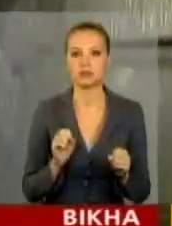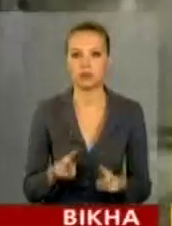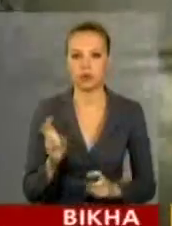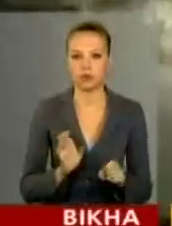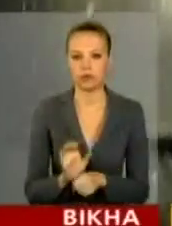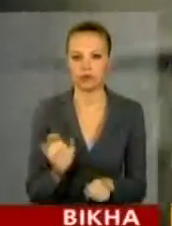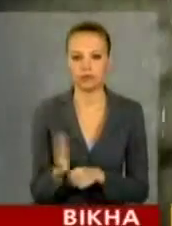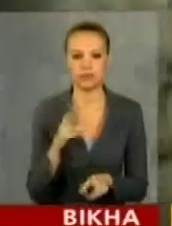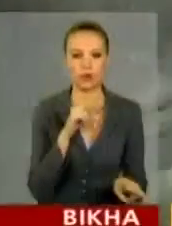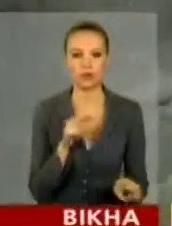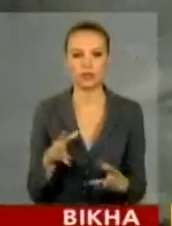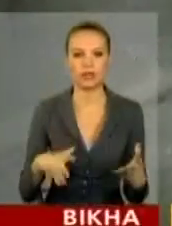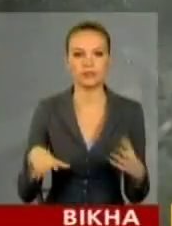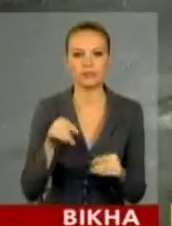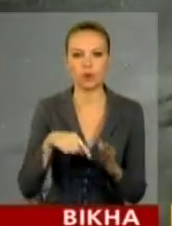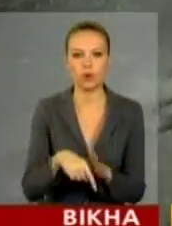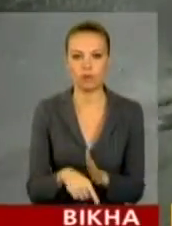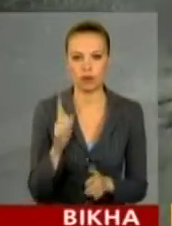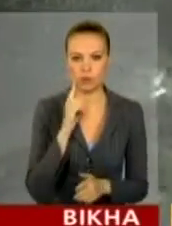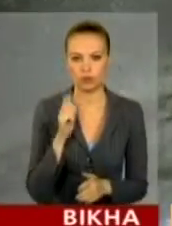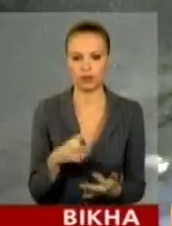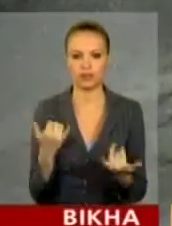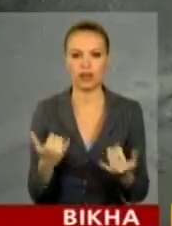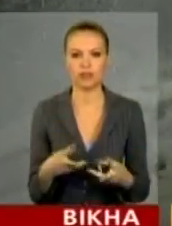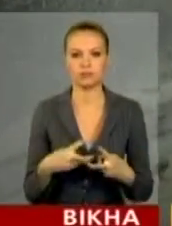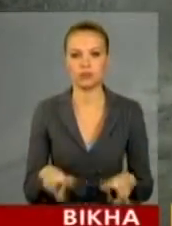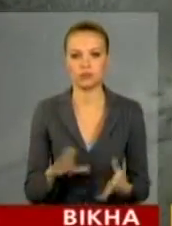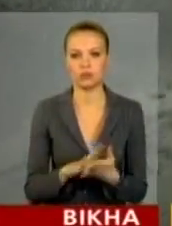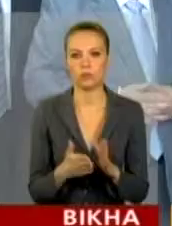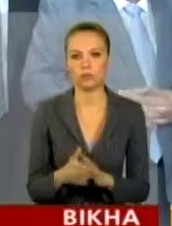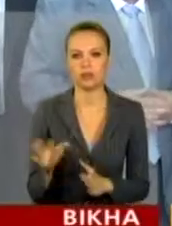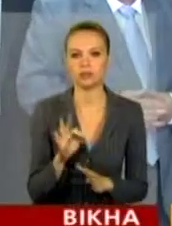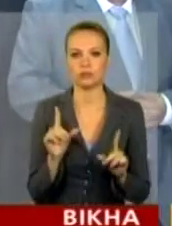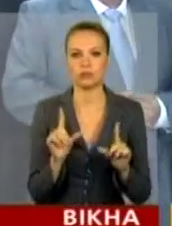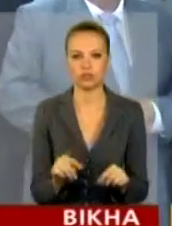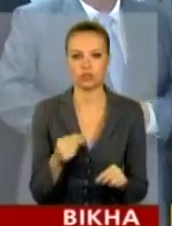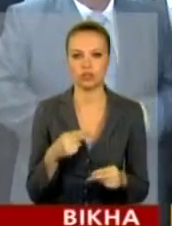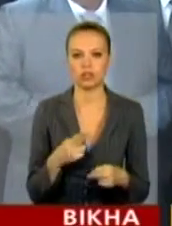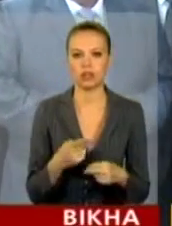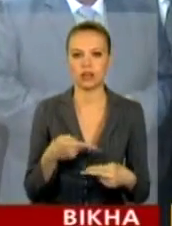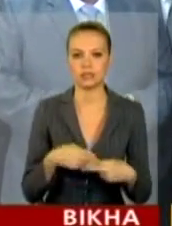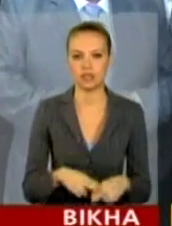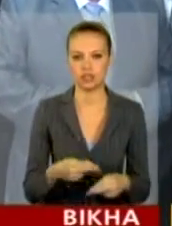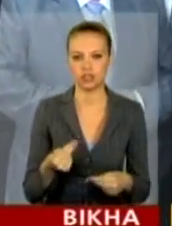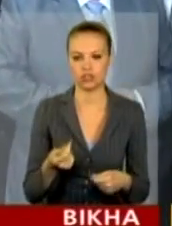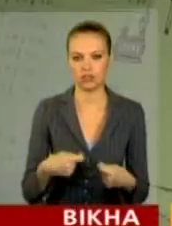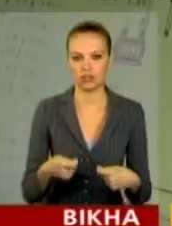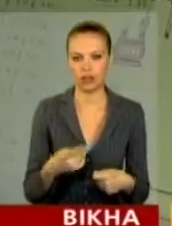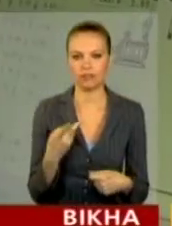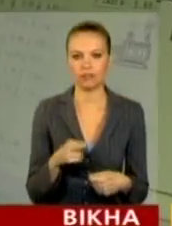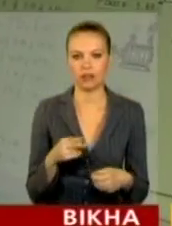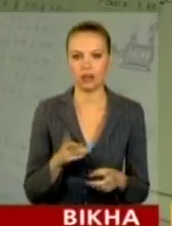який контролює усі копальні України наразі Міністерства домовляються про зниження залізничних тарифів для вугільної